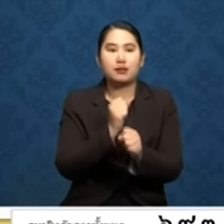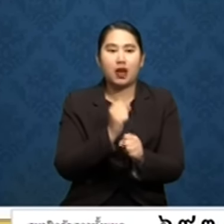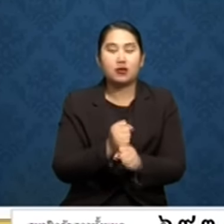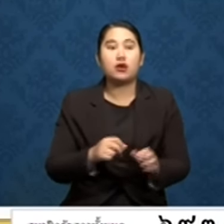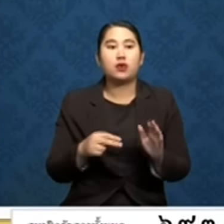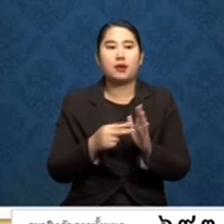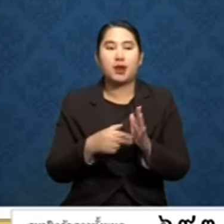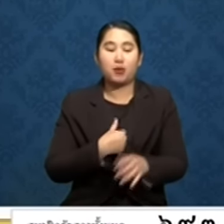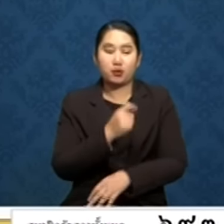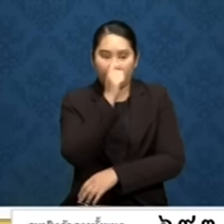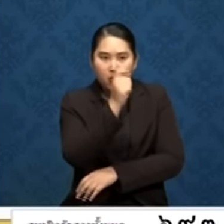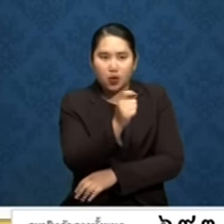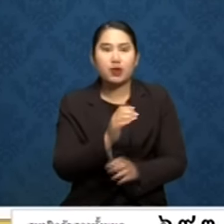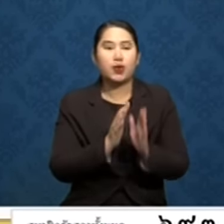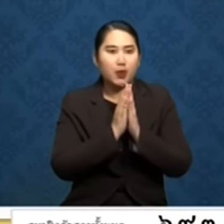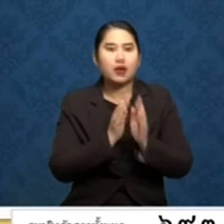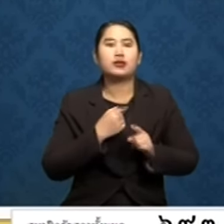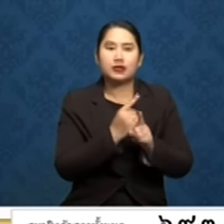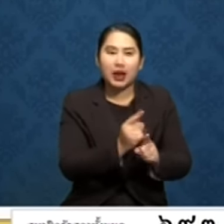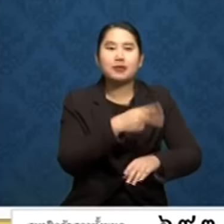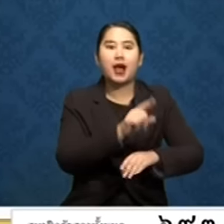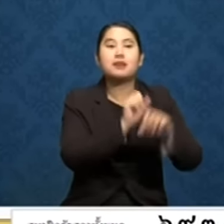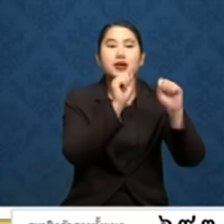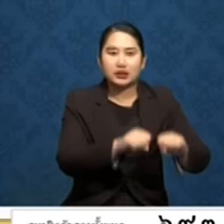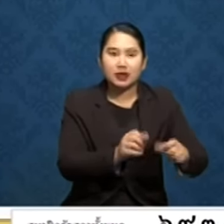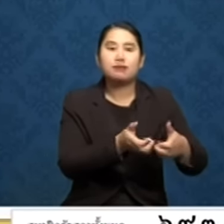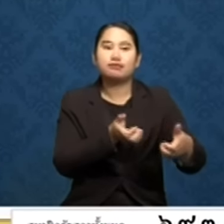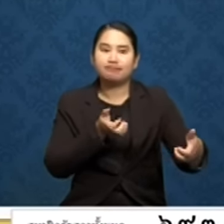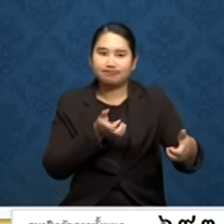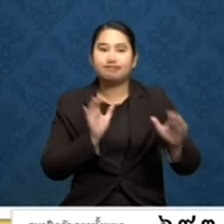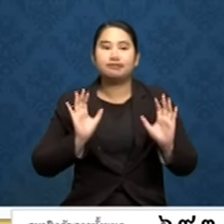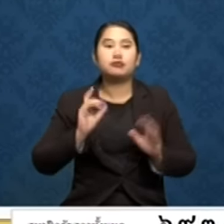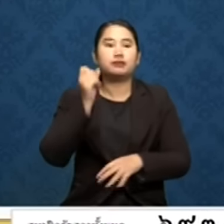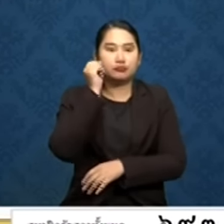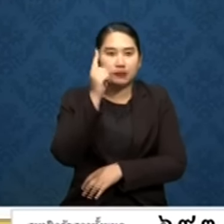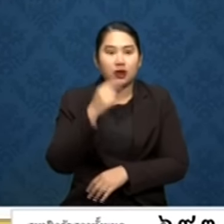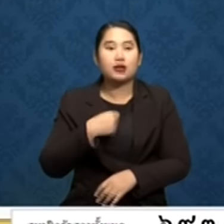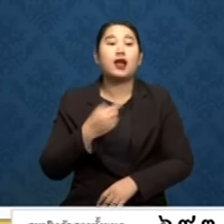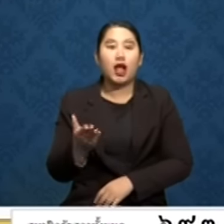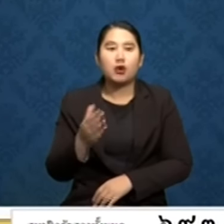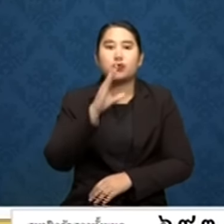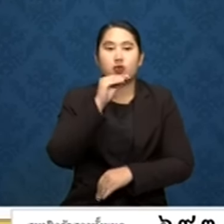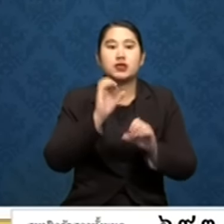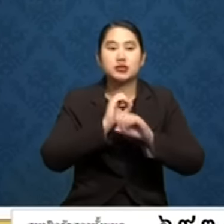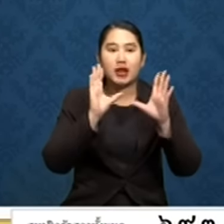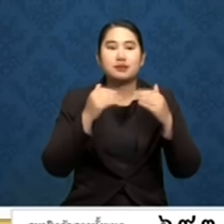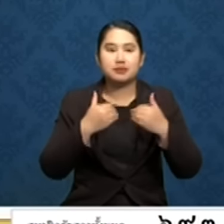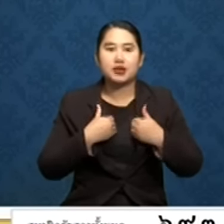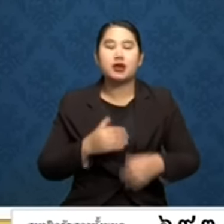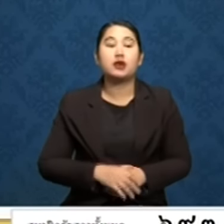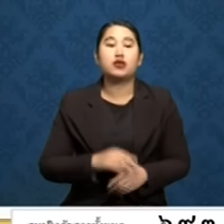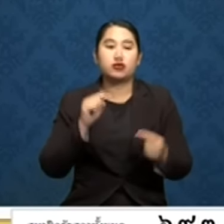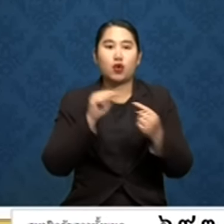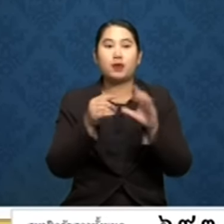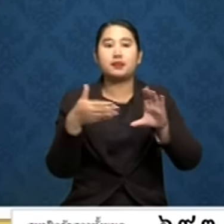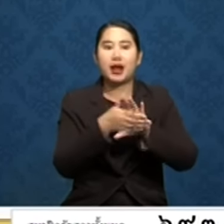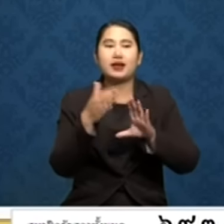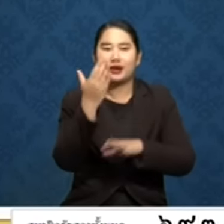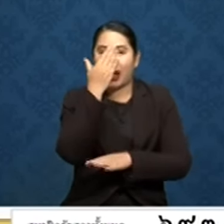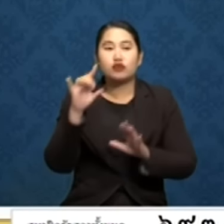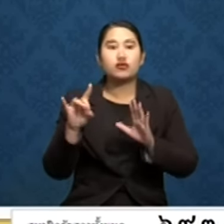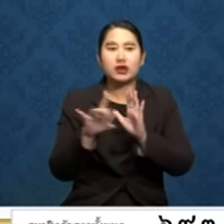ม่เคารพสิ่งที่ท่านประธานตัดสินไปแล้วอันนั้นแยกออกไปก่อนนะครับแล้วเมื่อสักครู่คุณลมดอนก็พูดชัดว่าจะขอไปสไลด์หน้าสุดท้าย